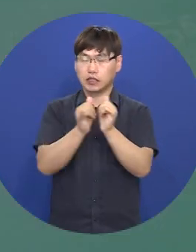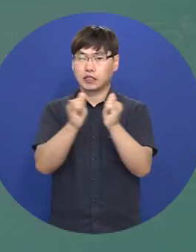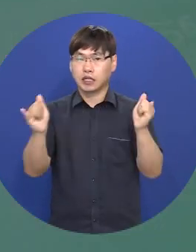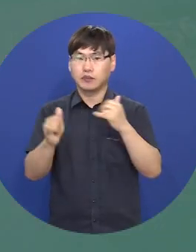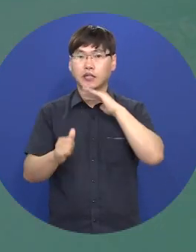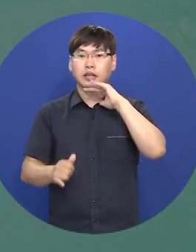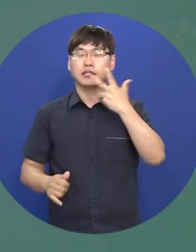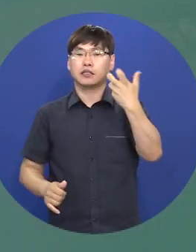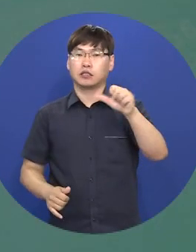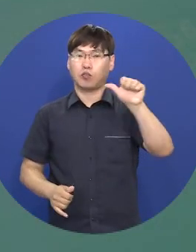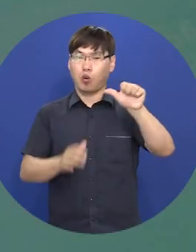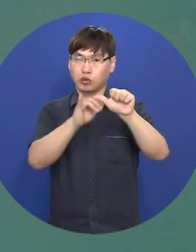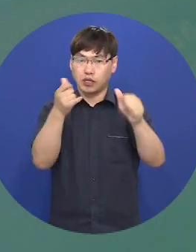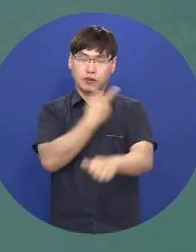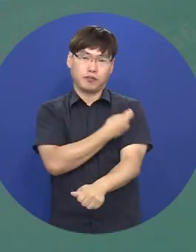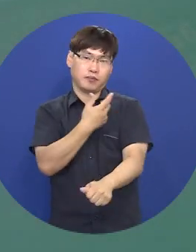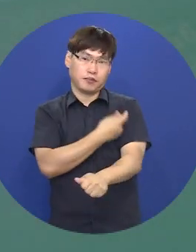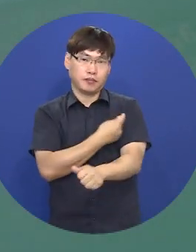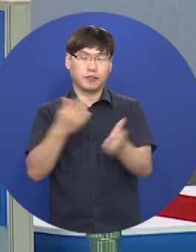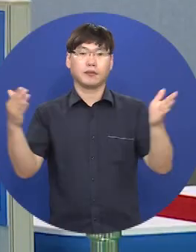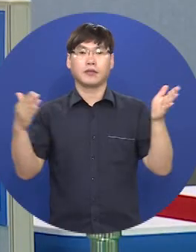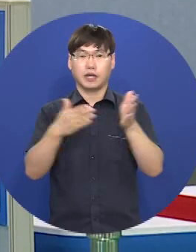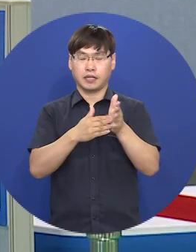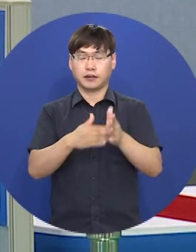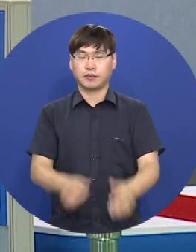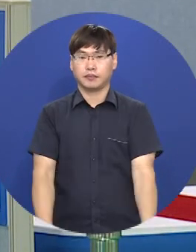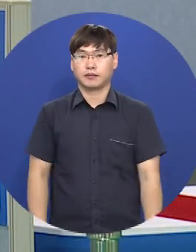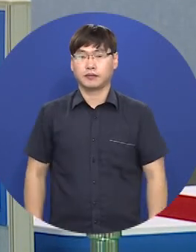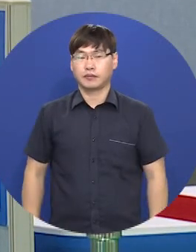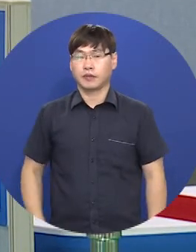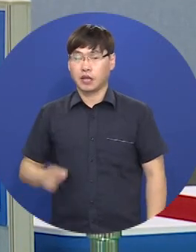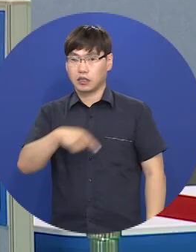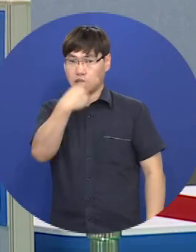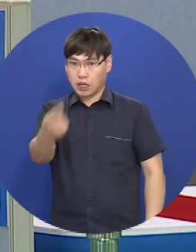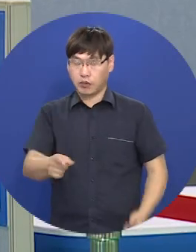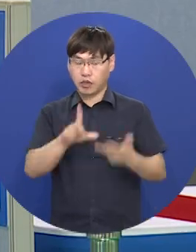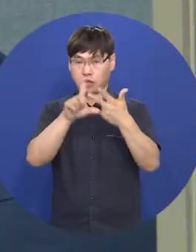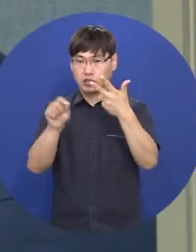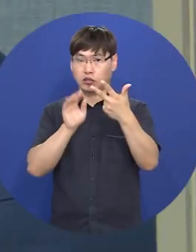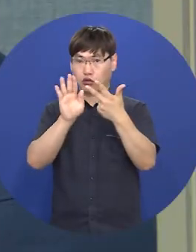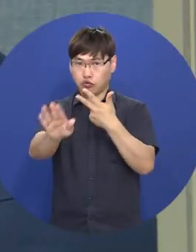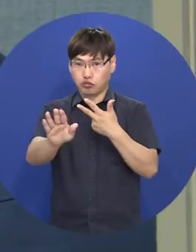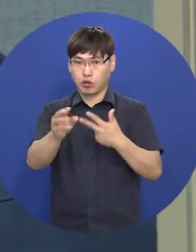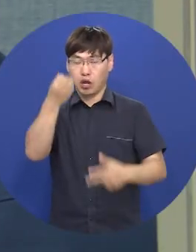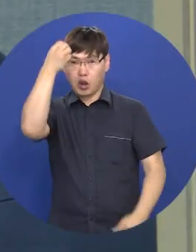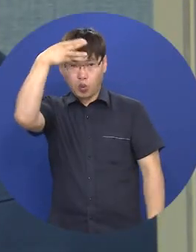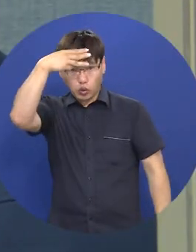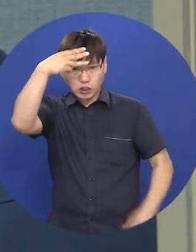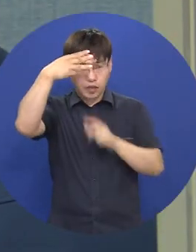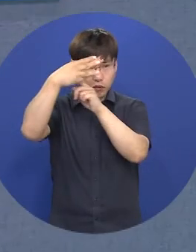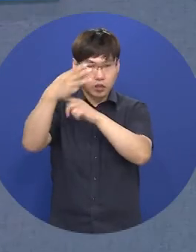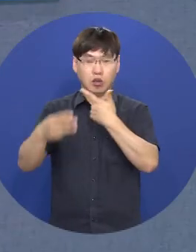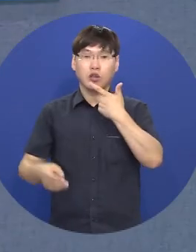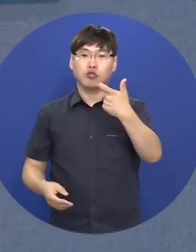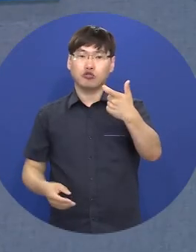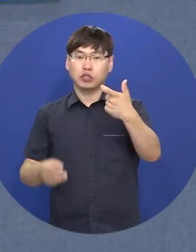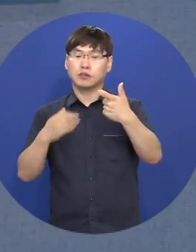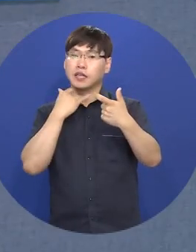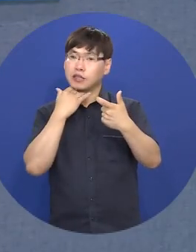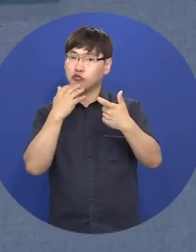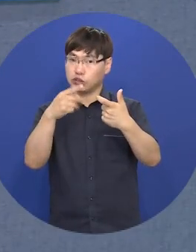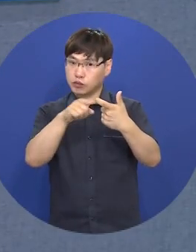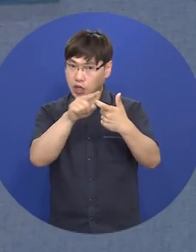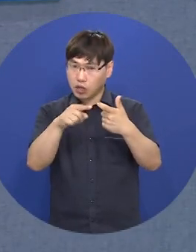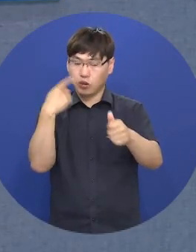장년층 및 75세 이상 고령층 등을 접종했습니다. 이어 하반기에는 고3 수험생과 50대 장년층,